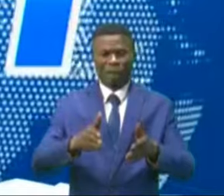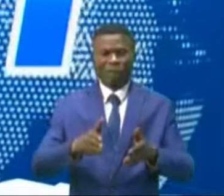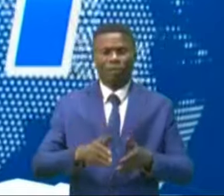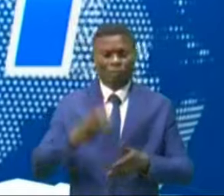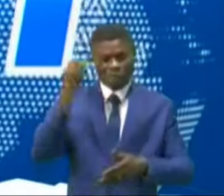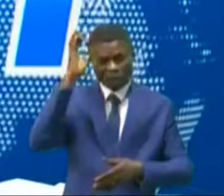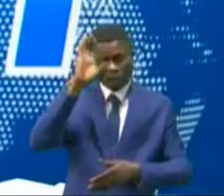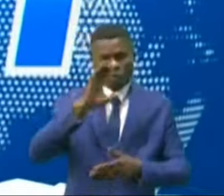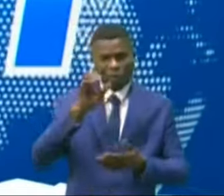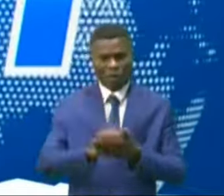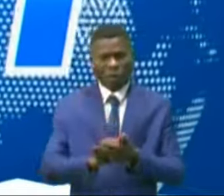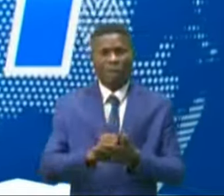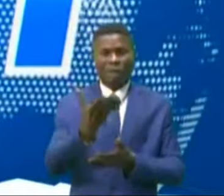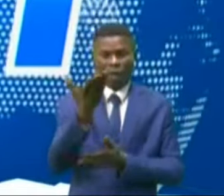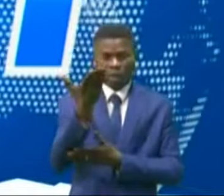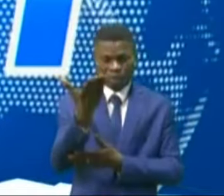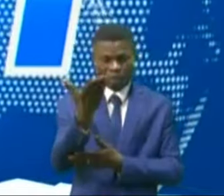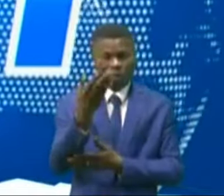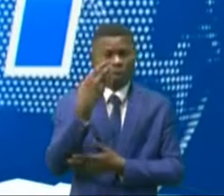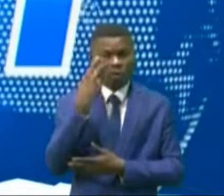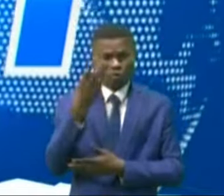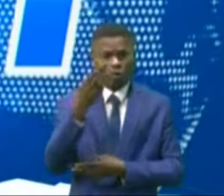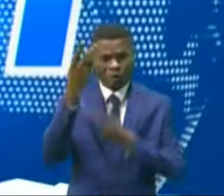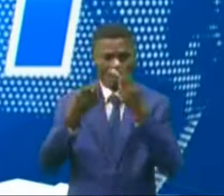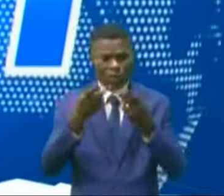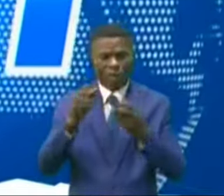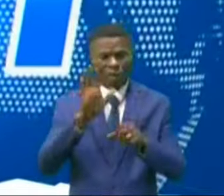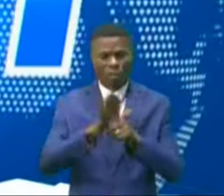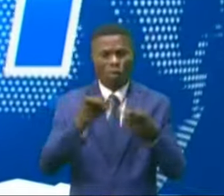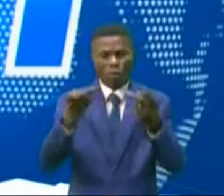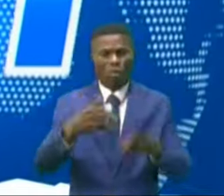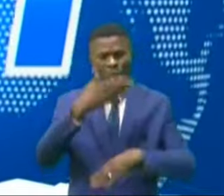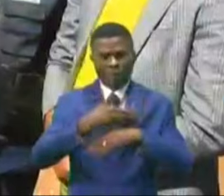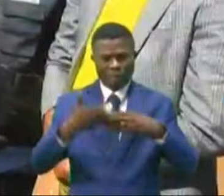de bataille. Je vous prie de suivre sa visite dans les différents sites.